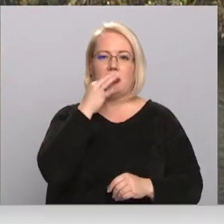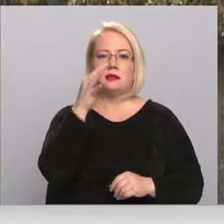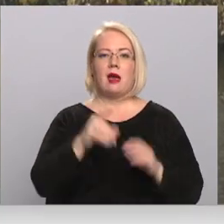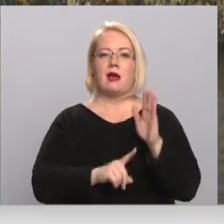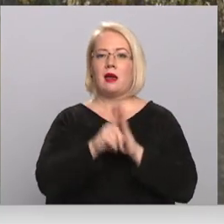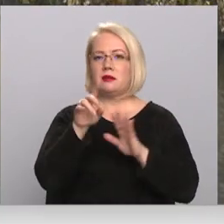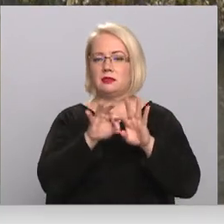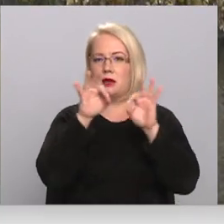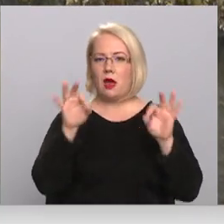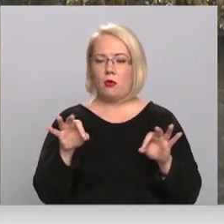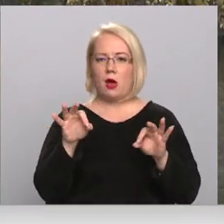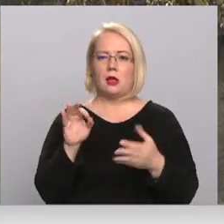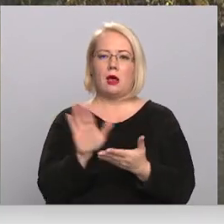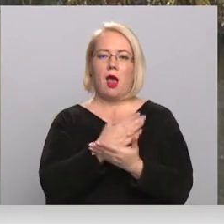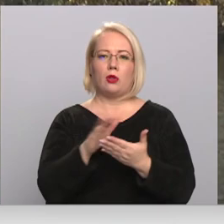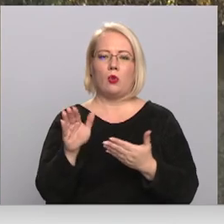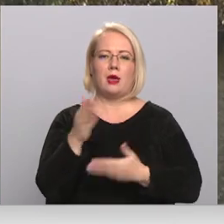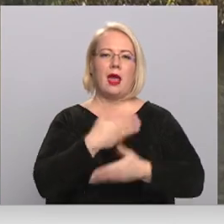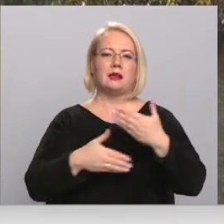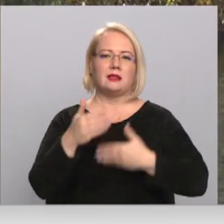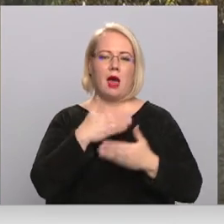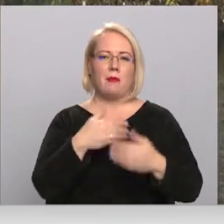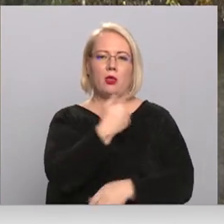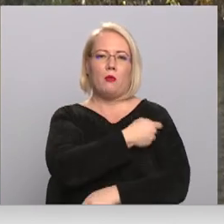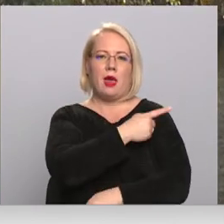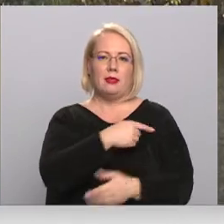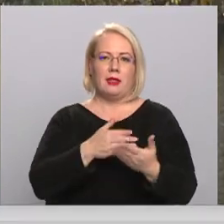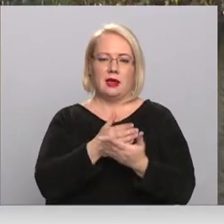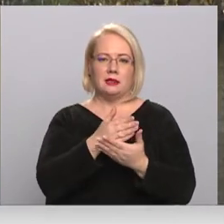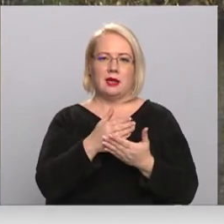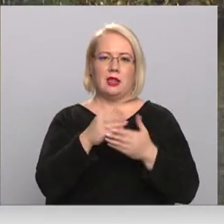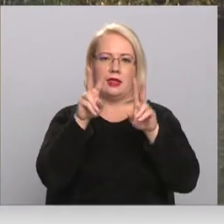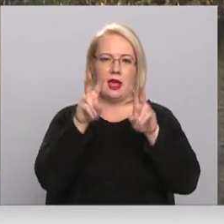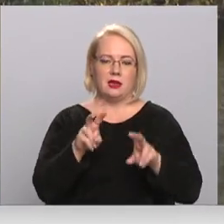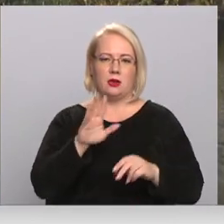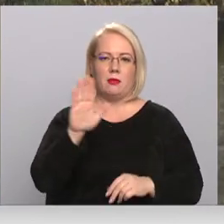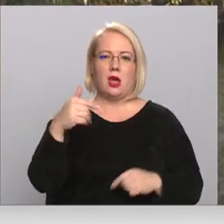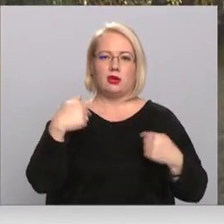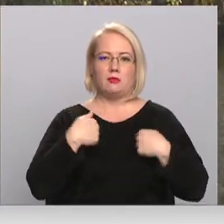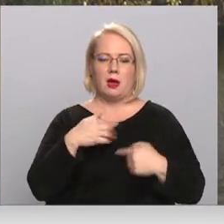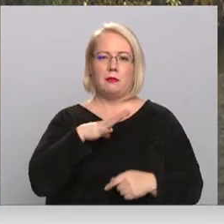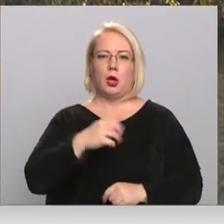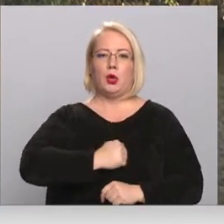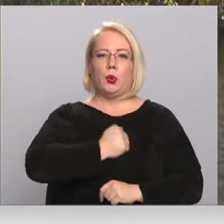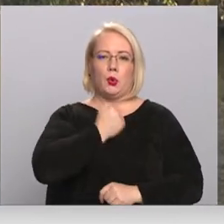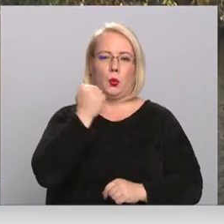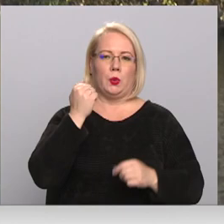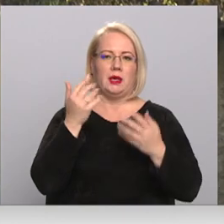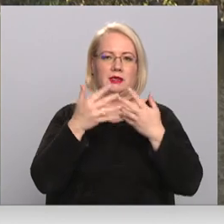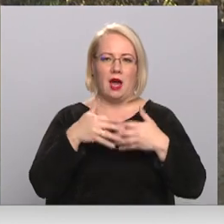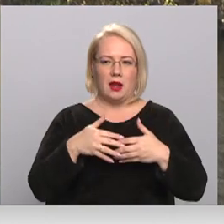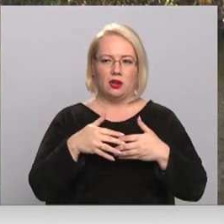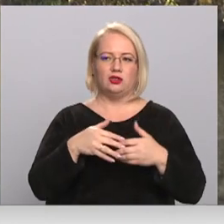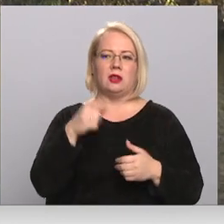sākotnēji kārtoju eksāmenu, tādu medicīnisku testu. Priekš manīm ļoti grūti sarežģīt, pārcēlot tas, kas tā